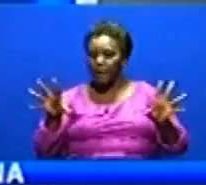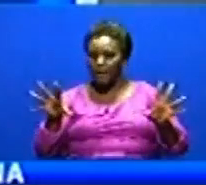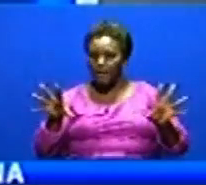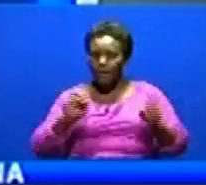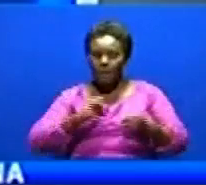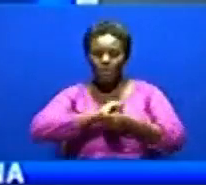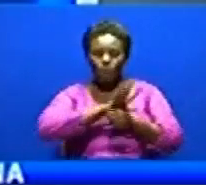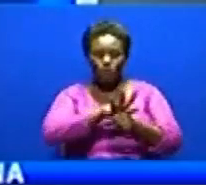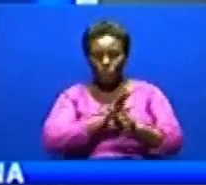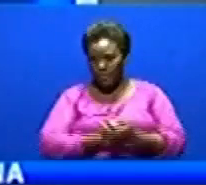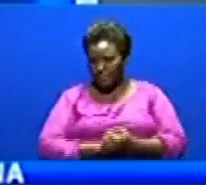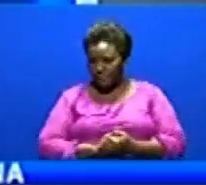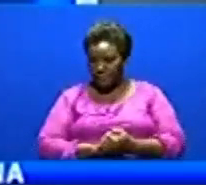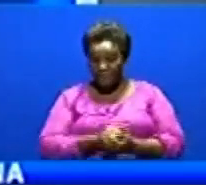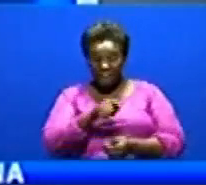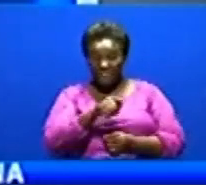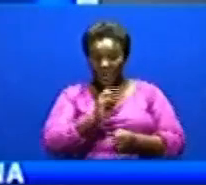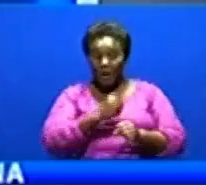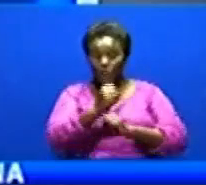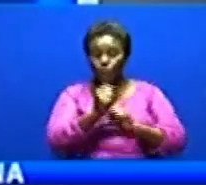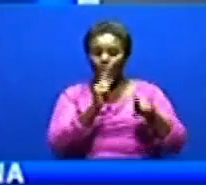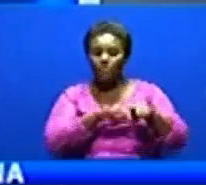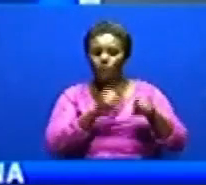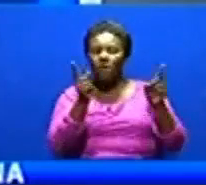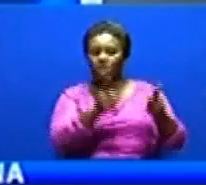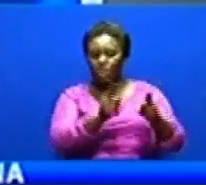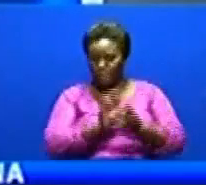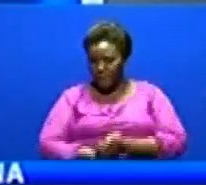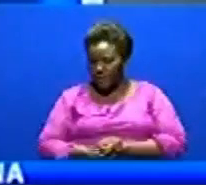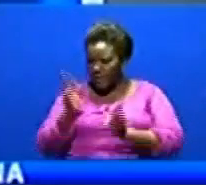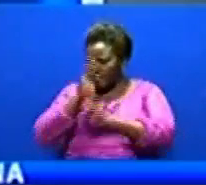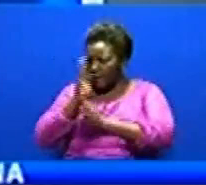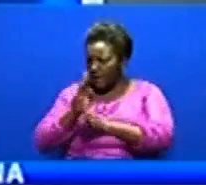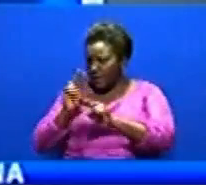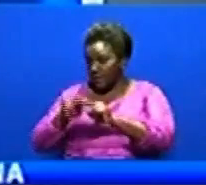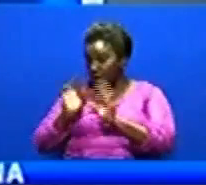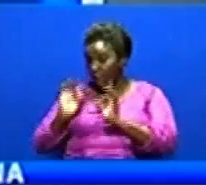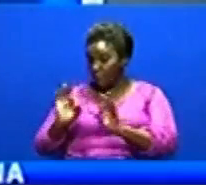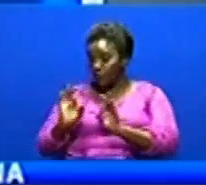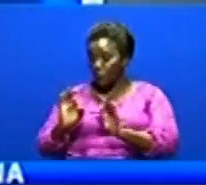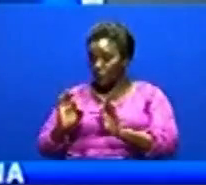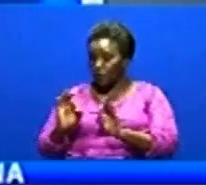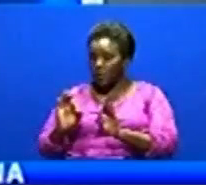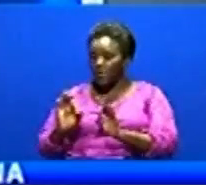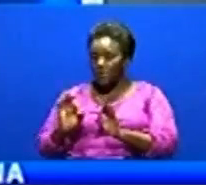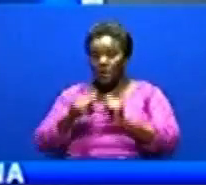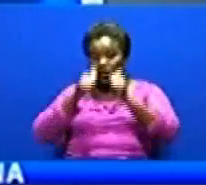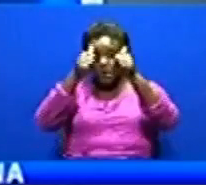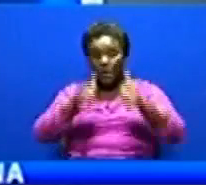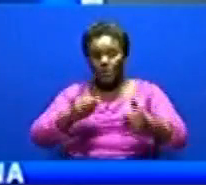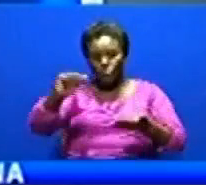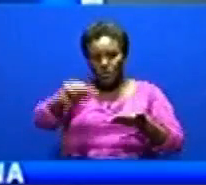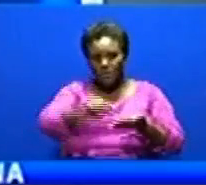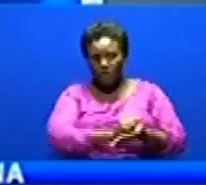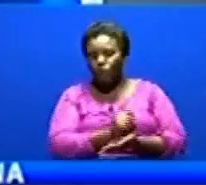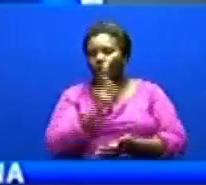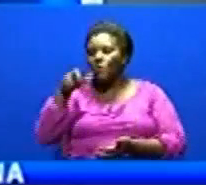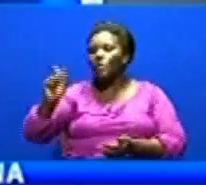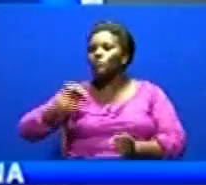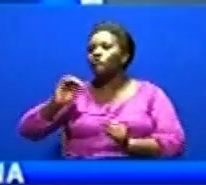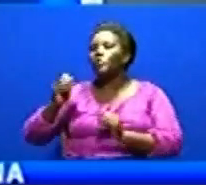ni hatua ya muda mfupi, na mara baada hali itakapoboreka wataifuta na watu wataruhusiwa kurejea